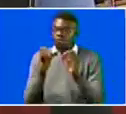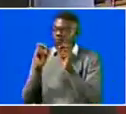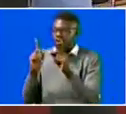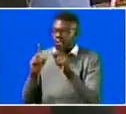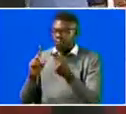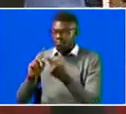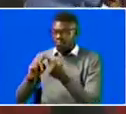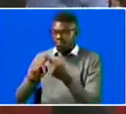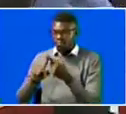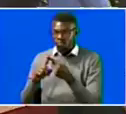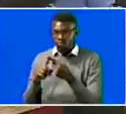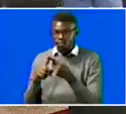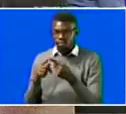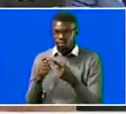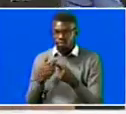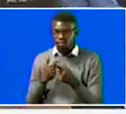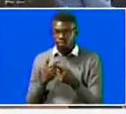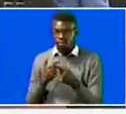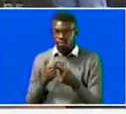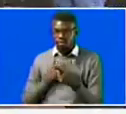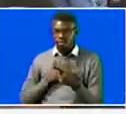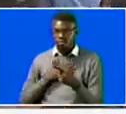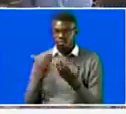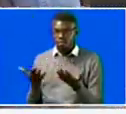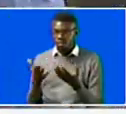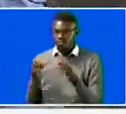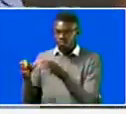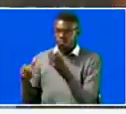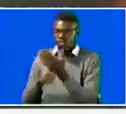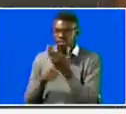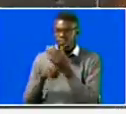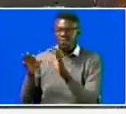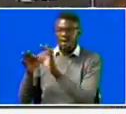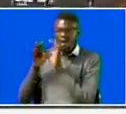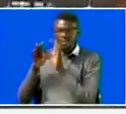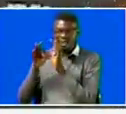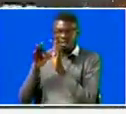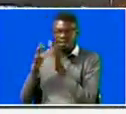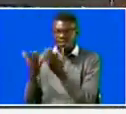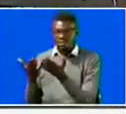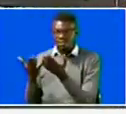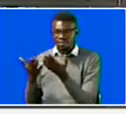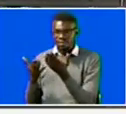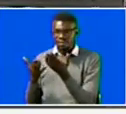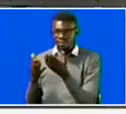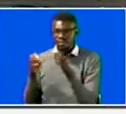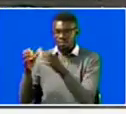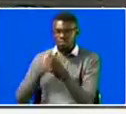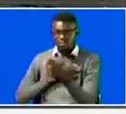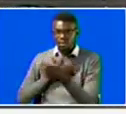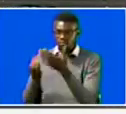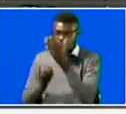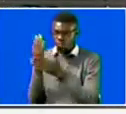thing nimekuja kugundua. My label, inaitwa Culture Hub Recordings, ilikuwa to set up a label, Washington